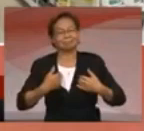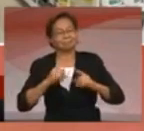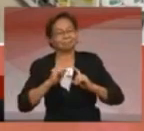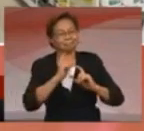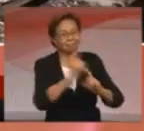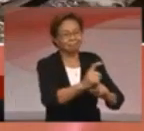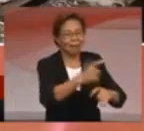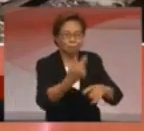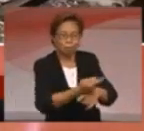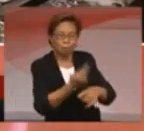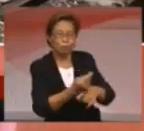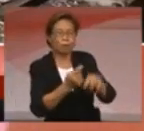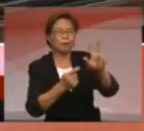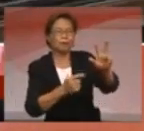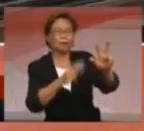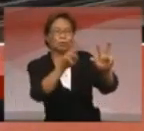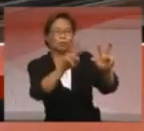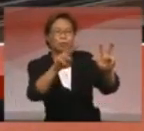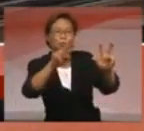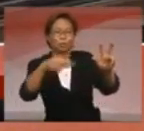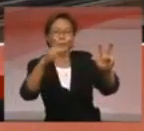kepada